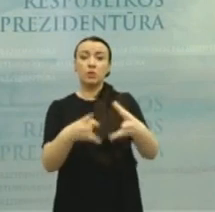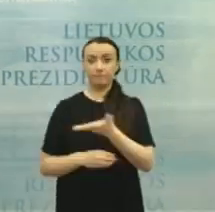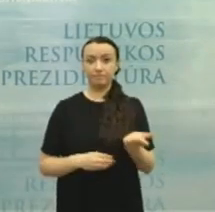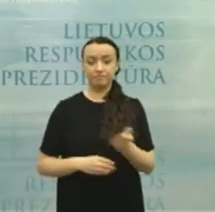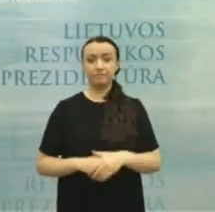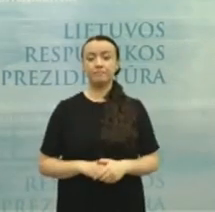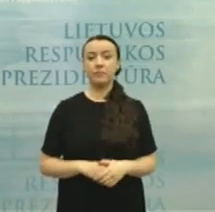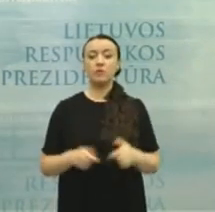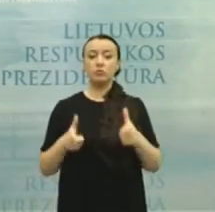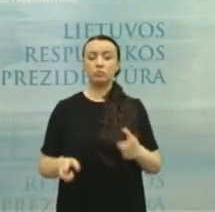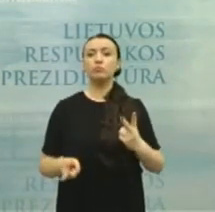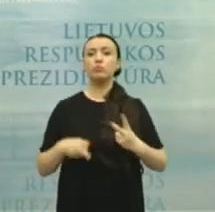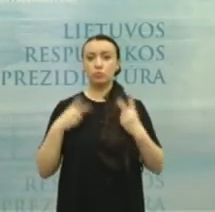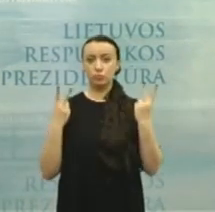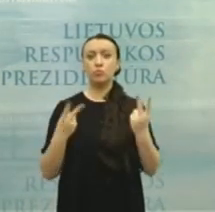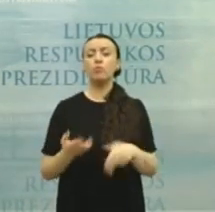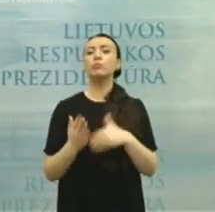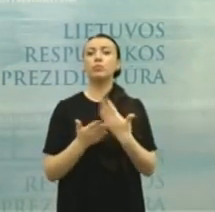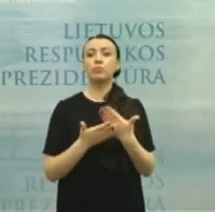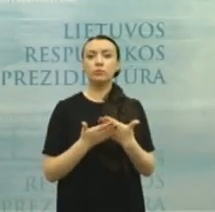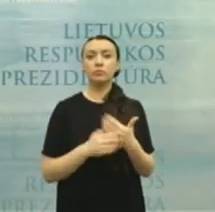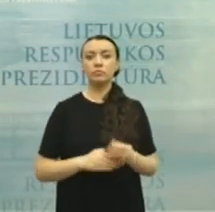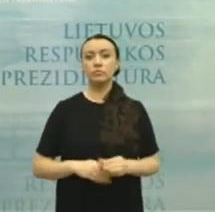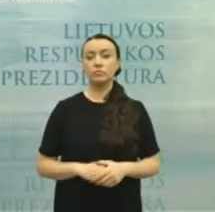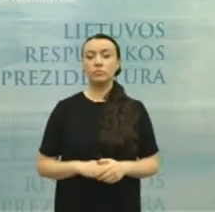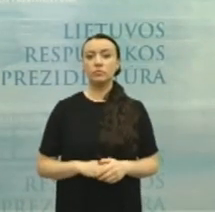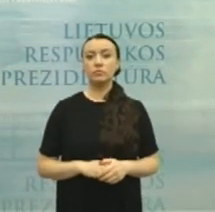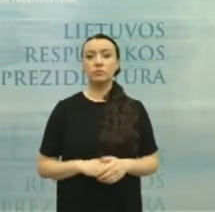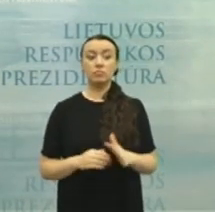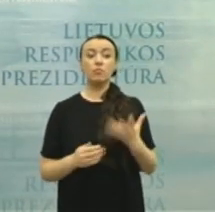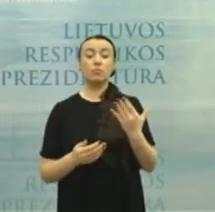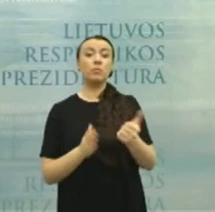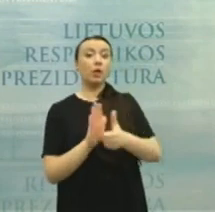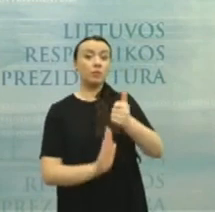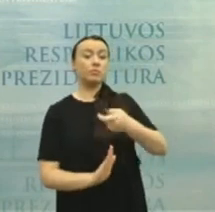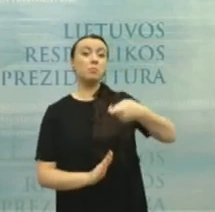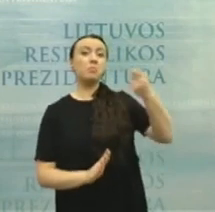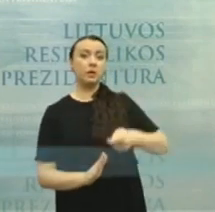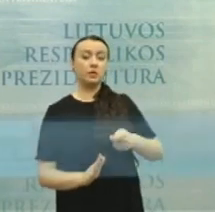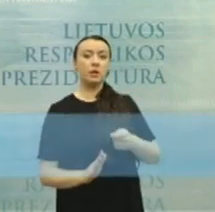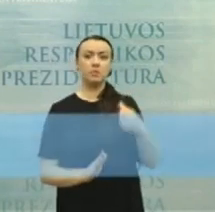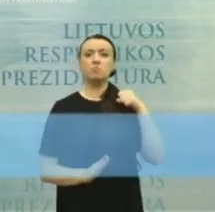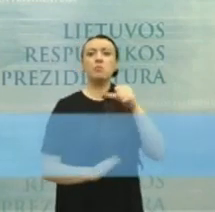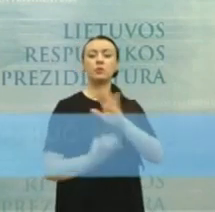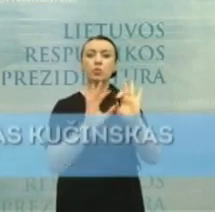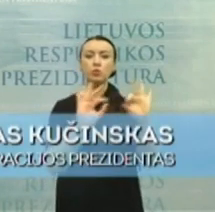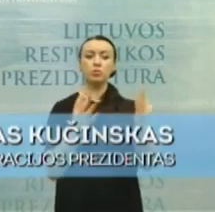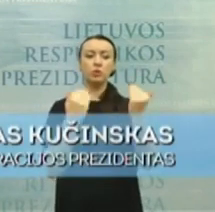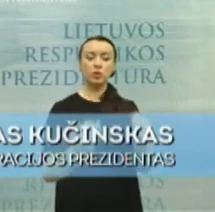toliau. Tikrai džiaugiamės, kad jo ekscelencija prezidentas inicijavo tokį